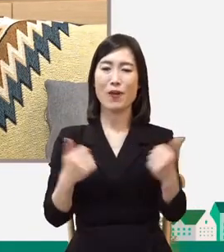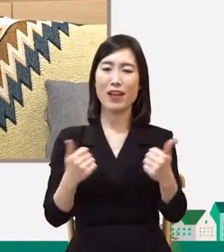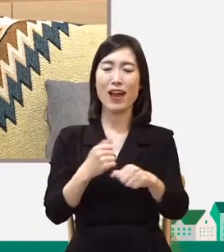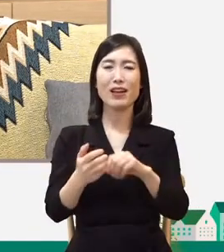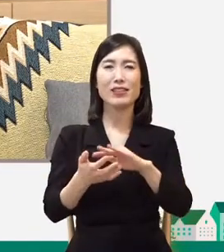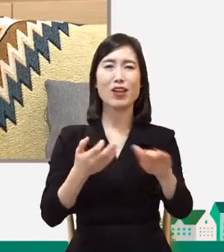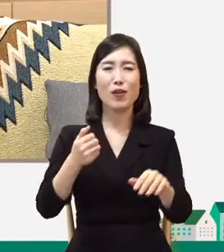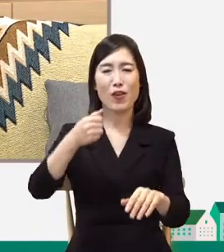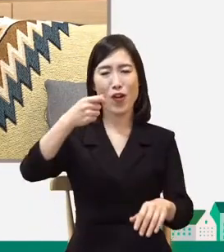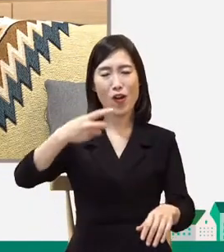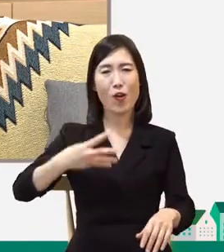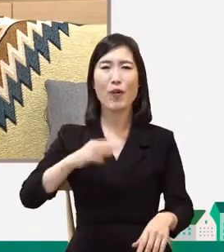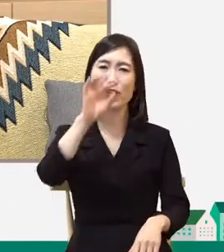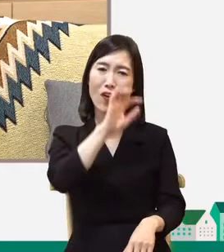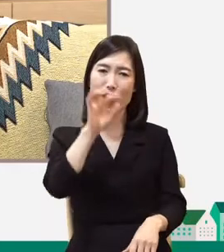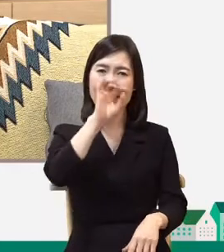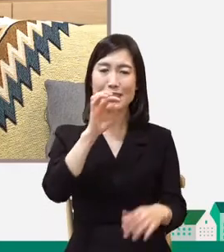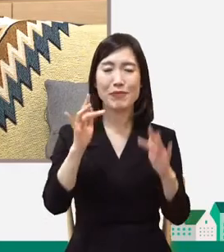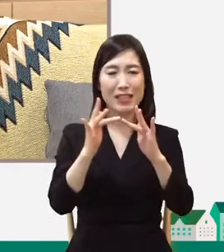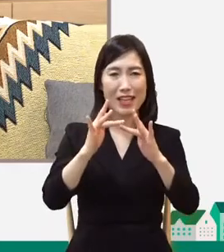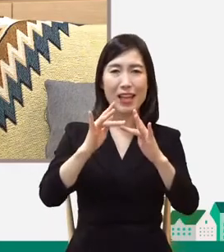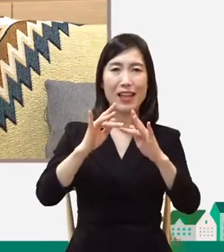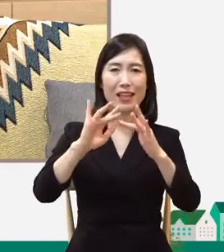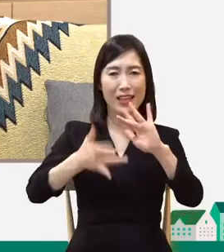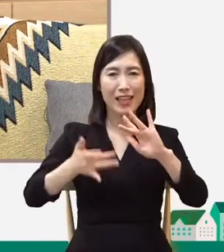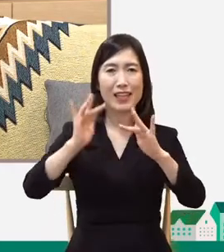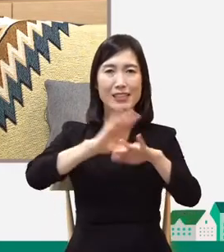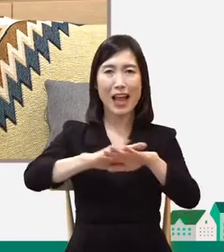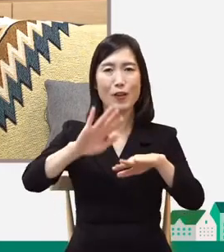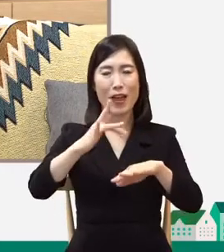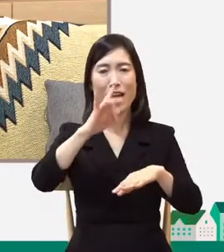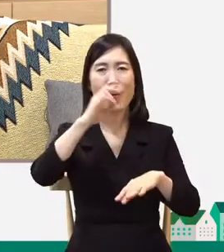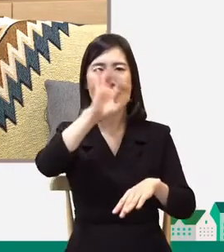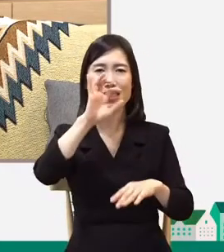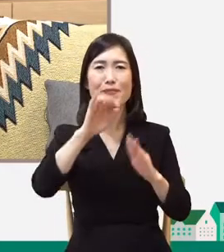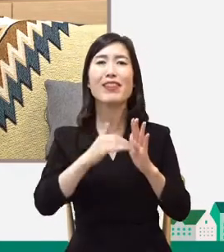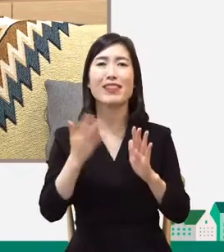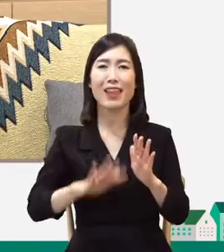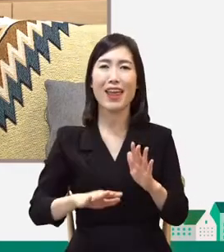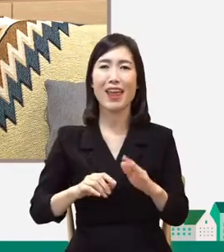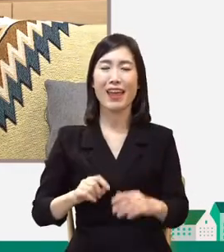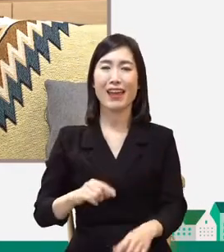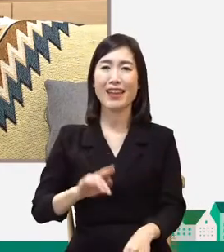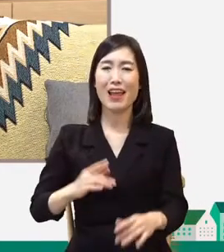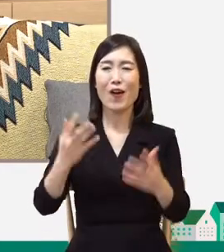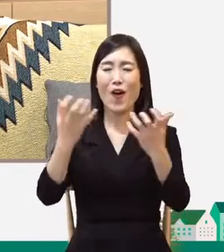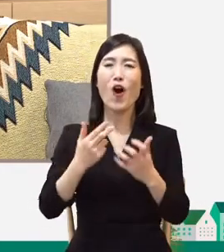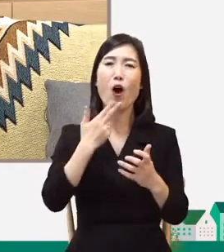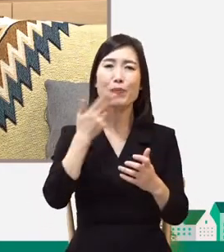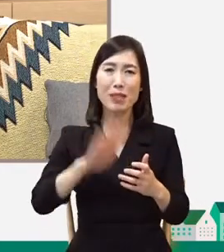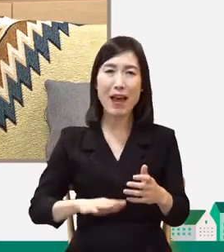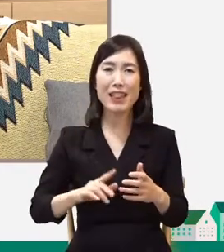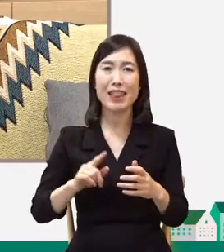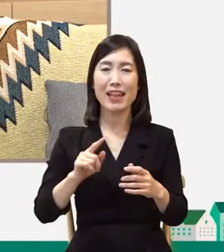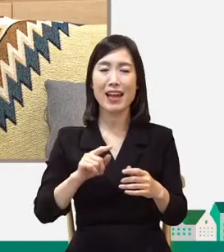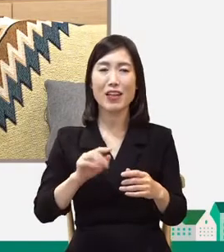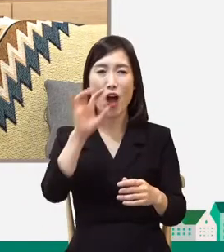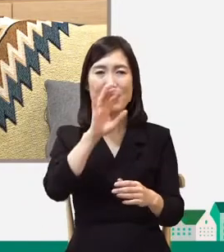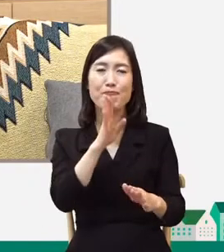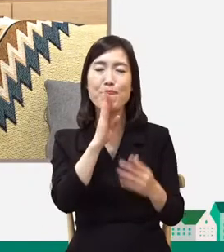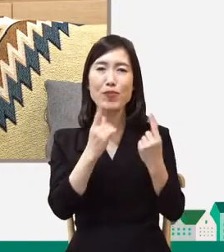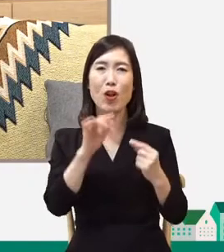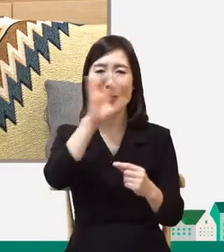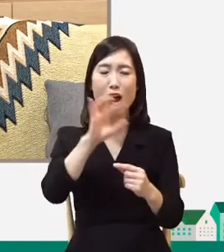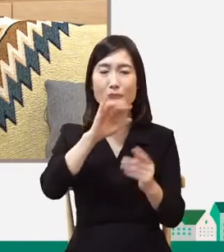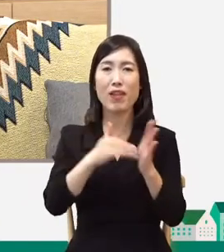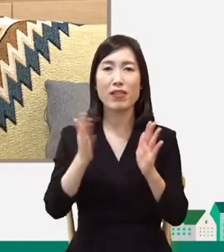전에 여러 번 리허설도 했었고요. 또 비대면이지만 비대면 동선도 짜고 그랬었는데 그래도 여전히 실제 현장에